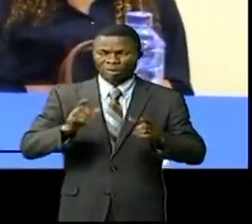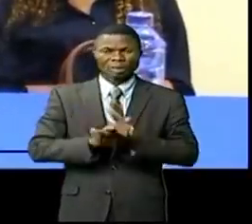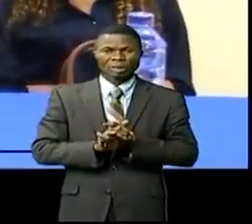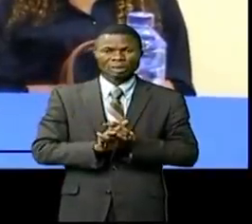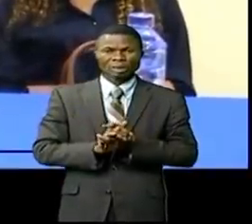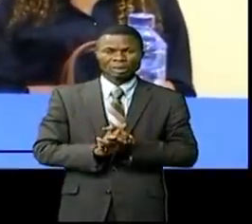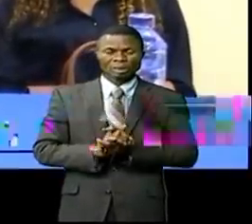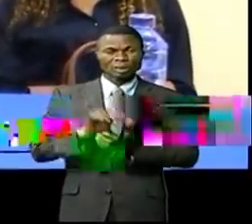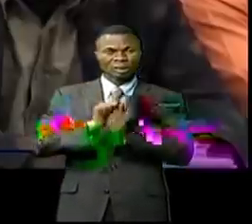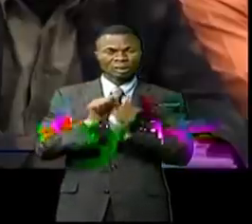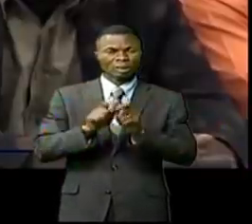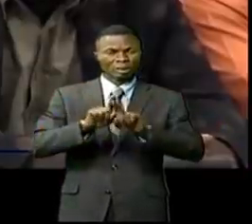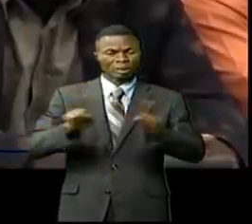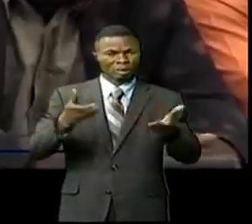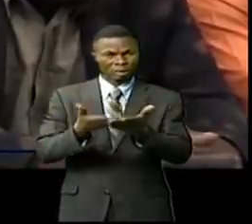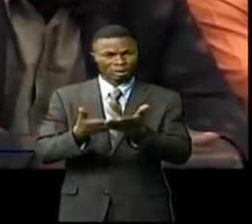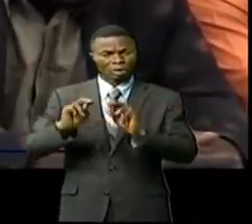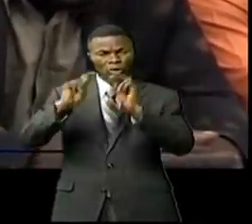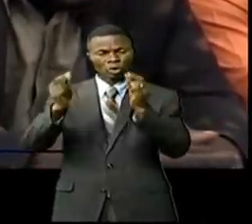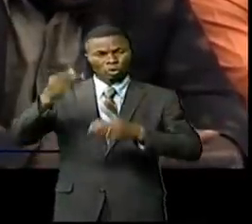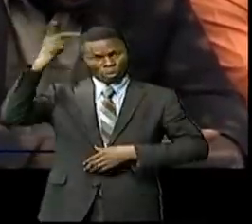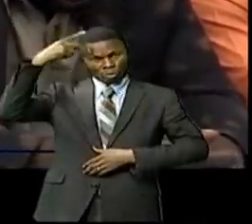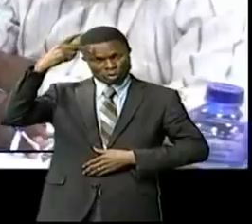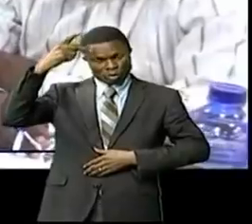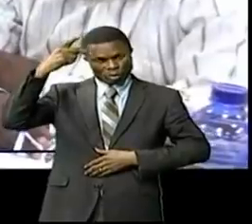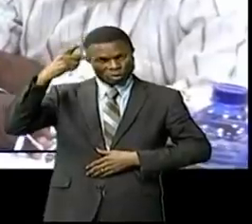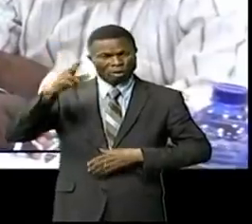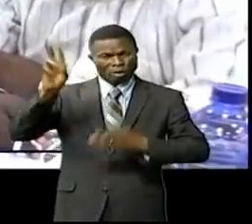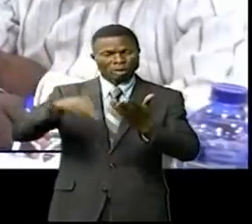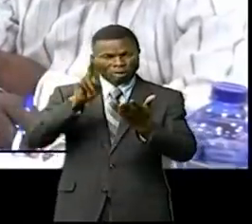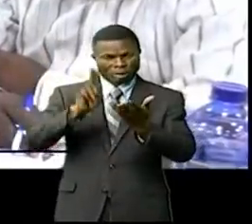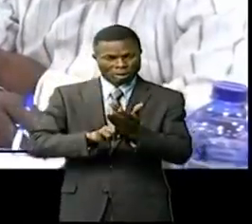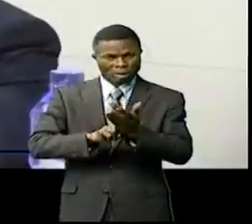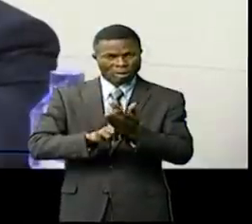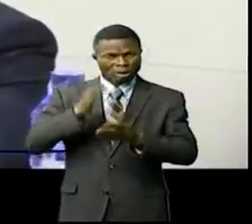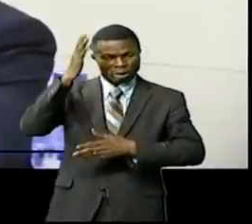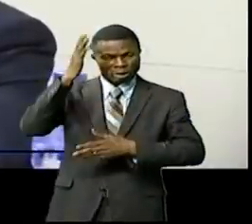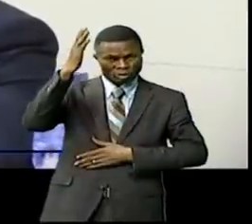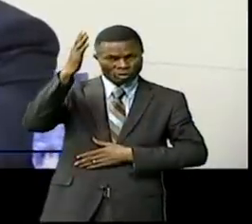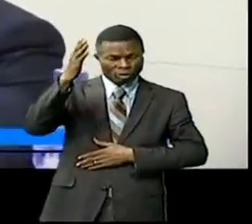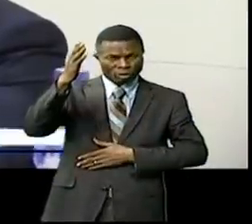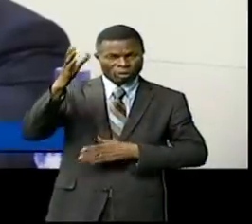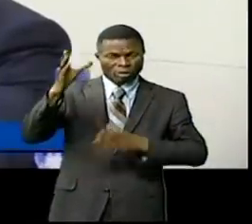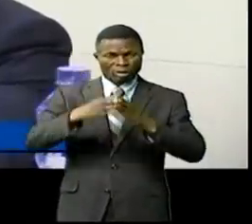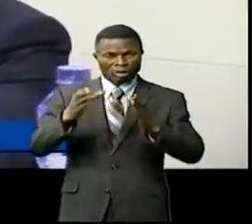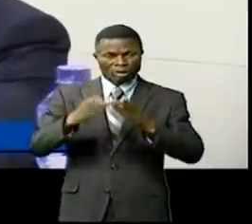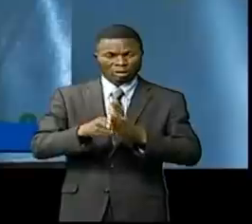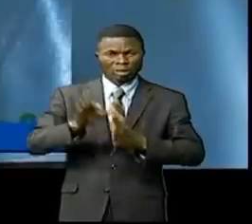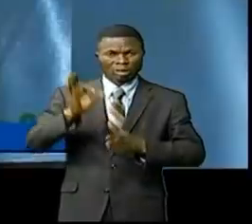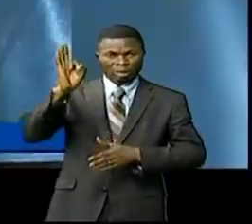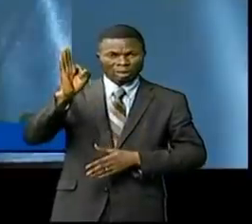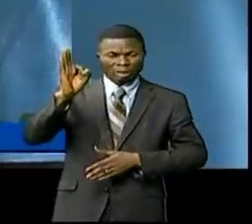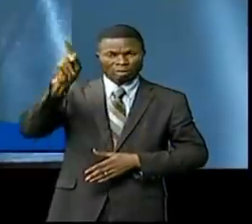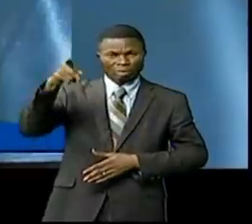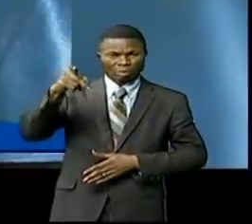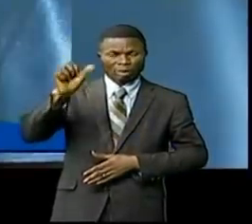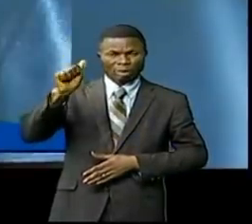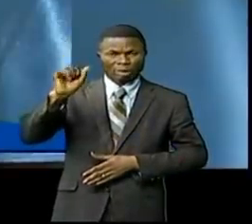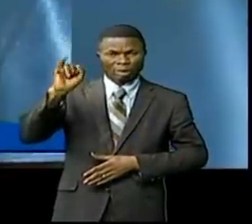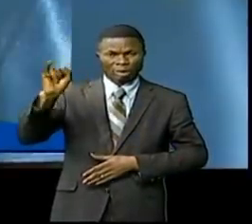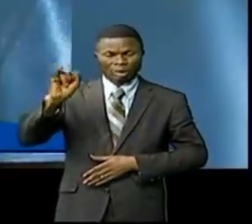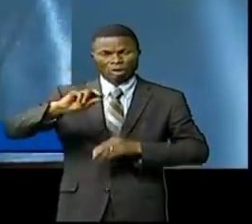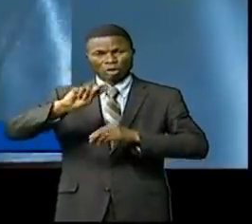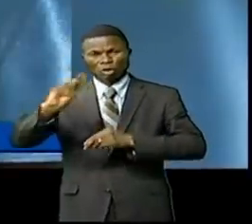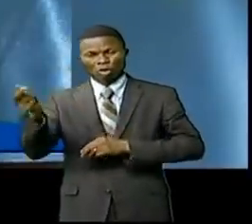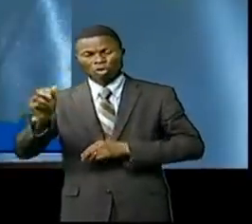du MSC, d'autres accords politiques seront signés, notamment avec les FPAU, autres forces politiques